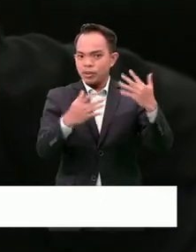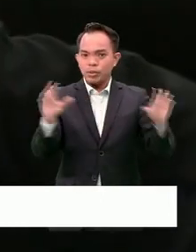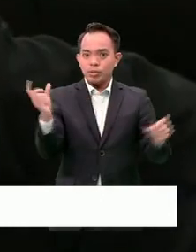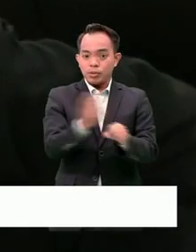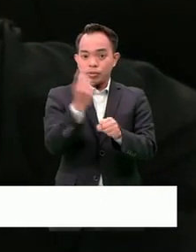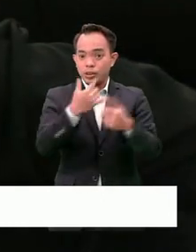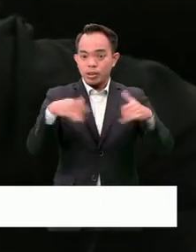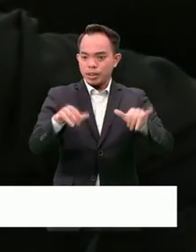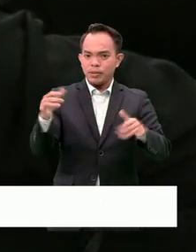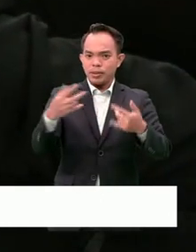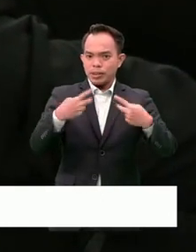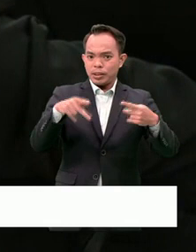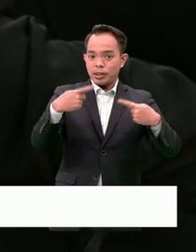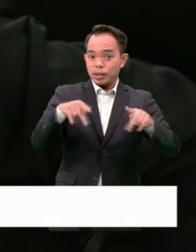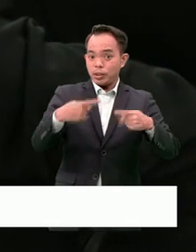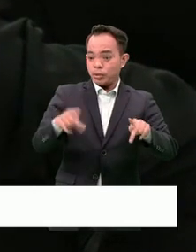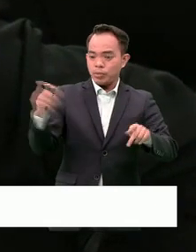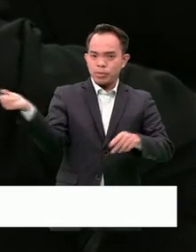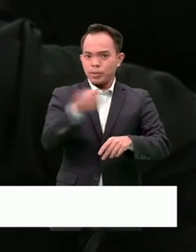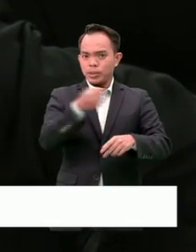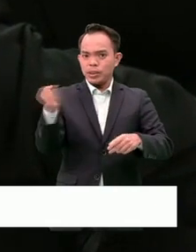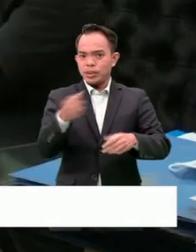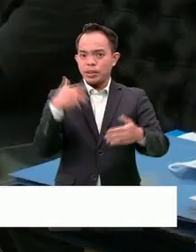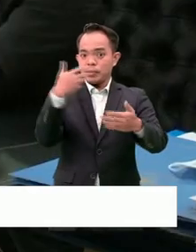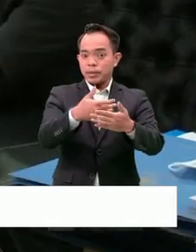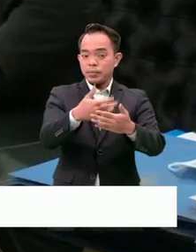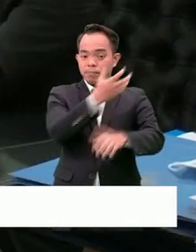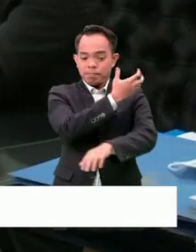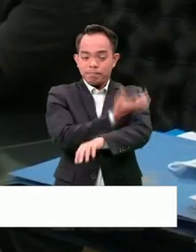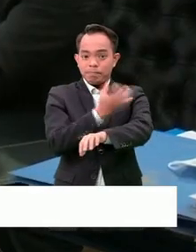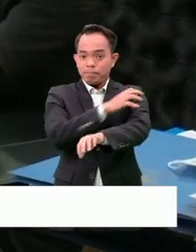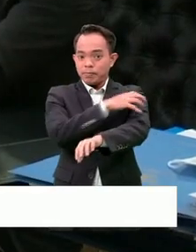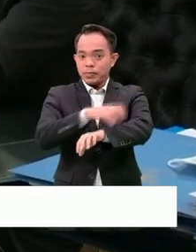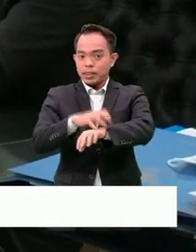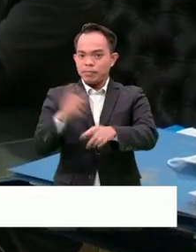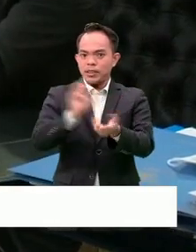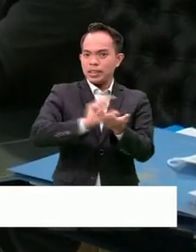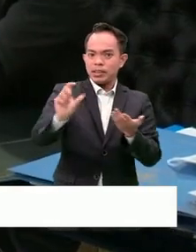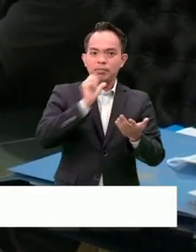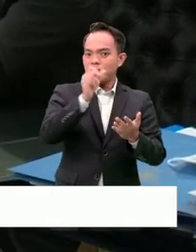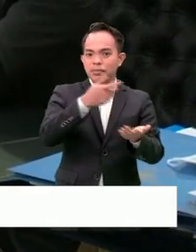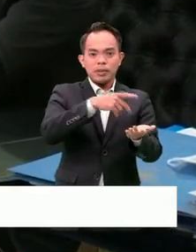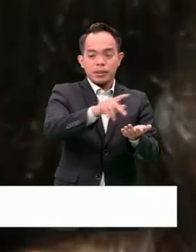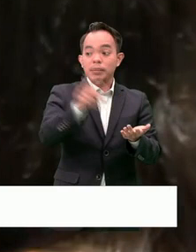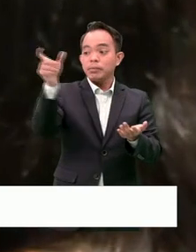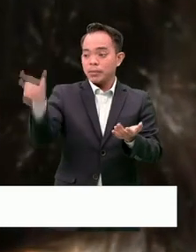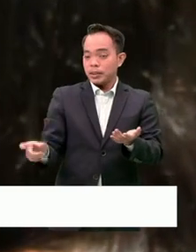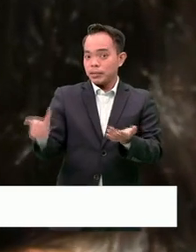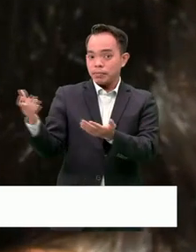di bahagian muka sehingga lebam, selain gajinya pula tidak dibayar. Lebih buruk lagi, mangsa turut